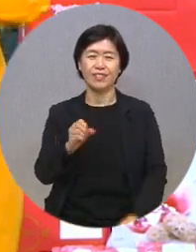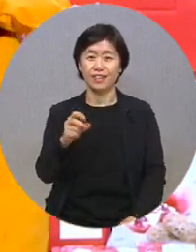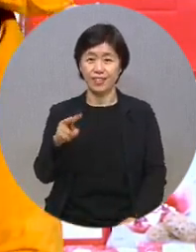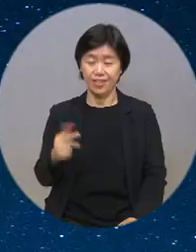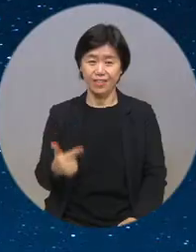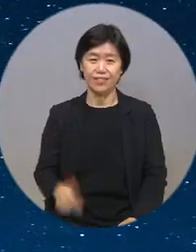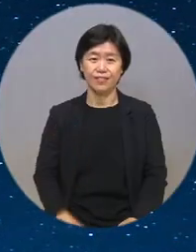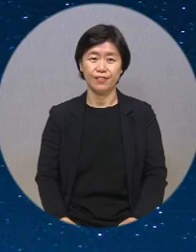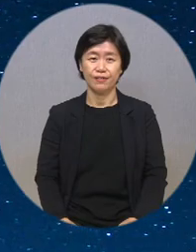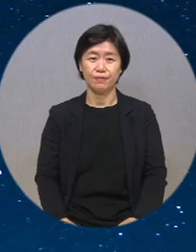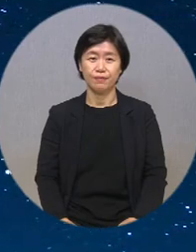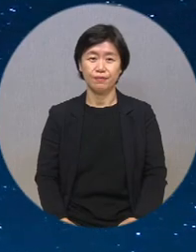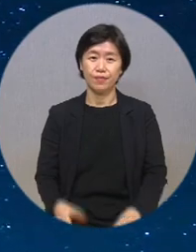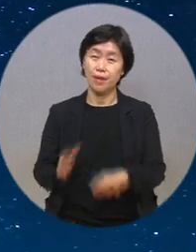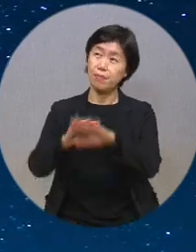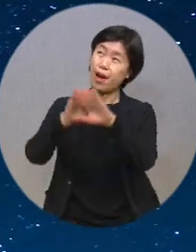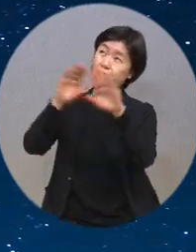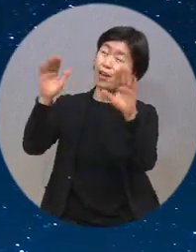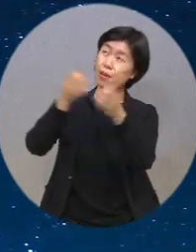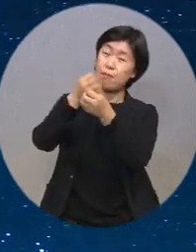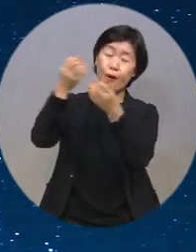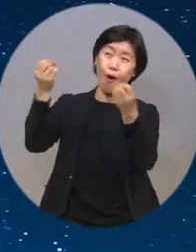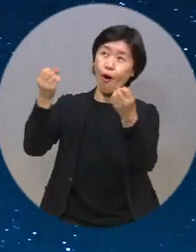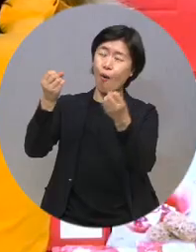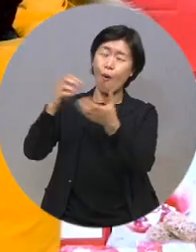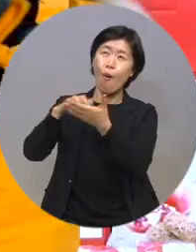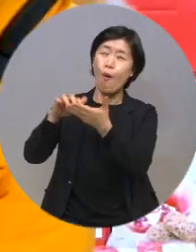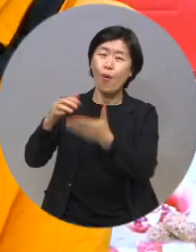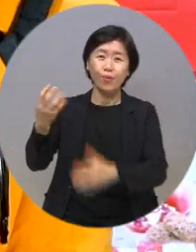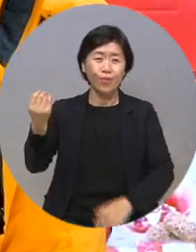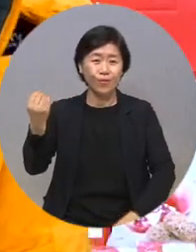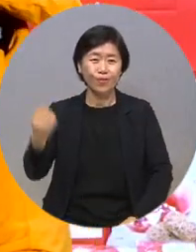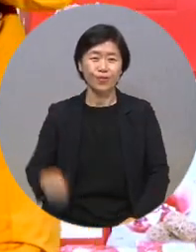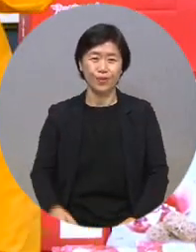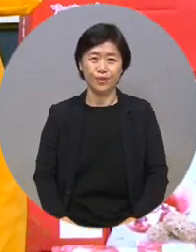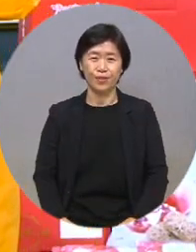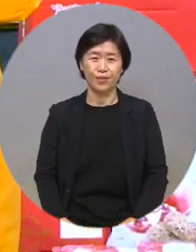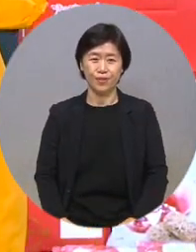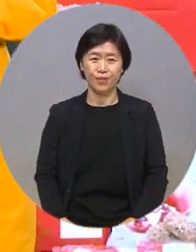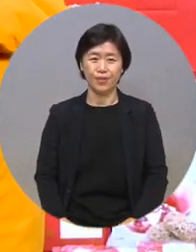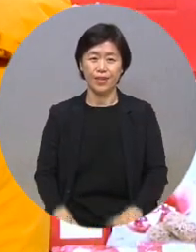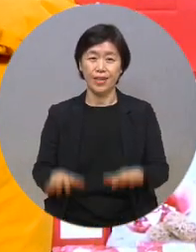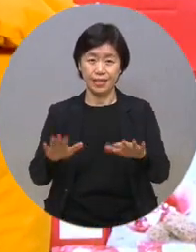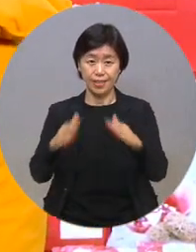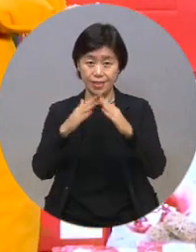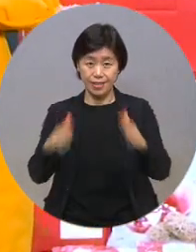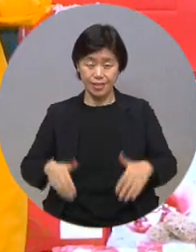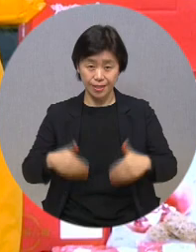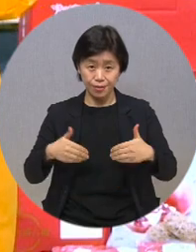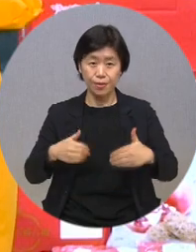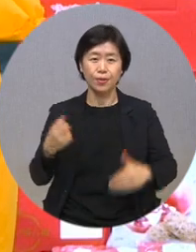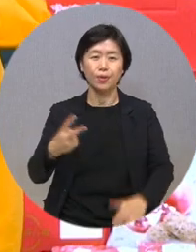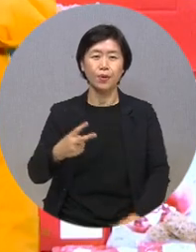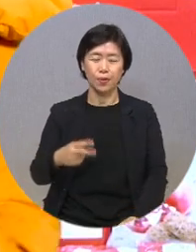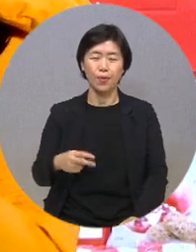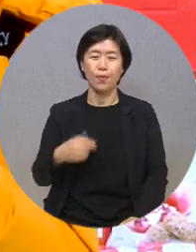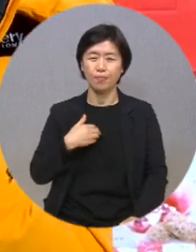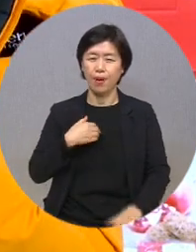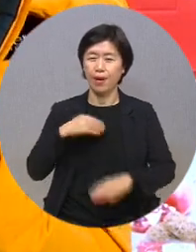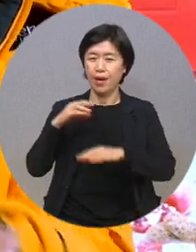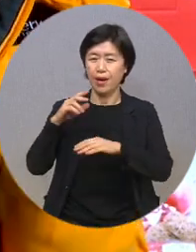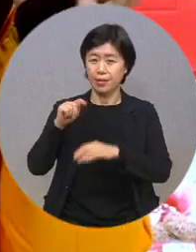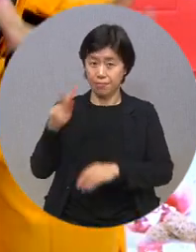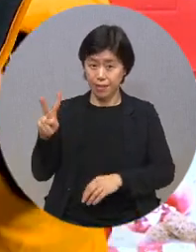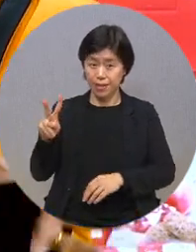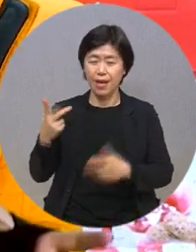자, 밤하늘에 별이 몇 개야. 자, 저희가요 지금 전라남도와 그리고 국민안내양 TV가